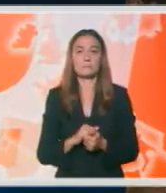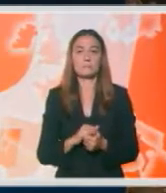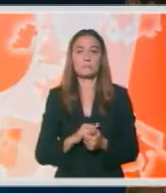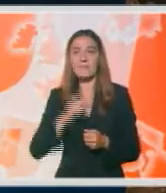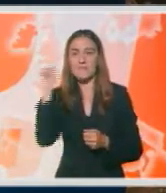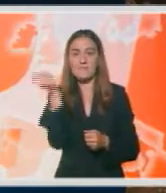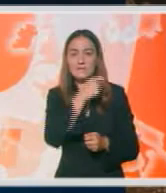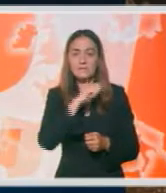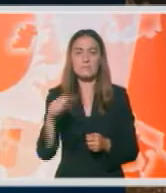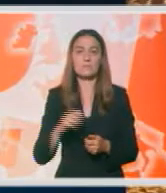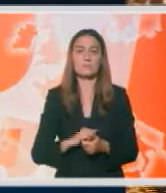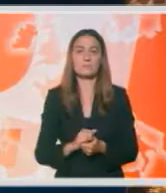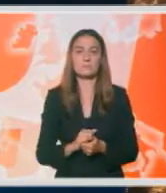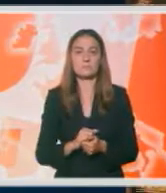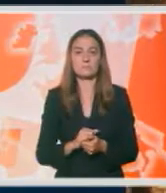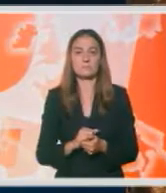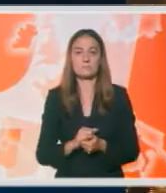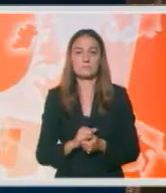vitezovi.